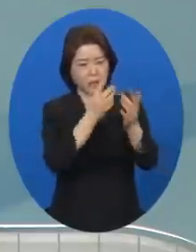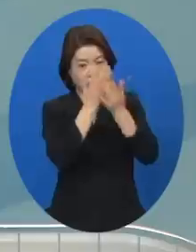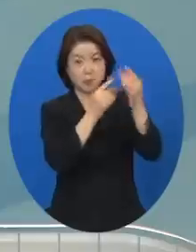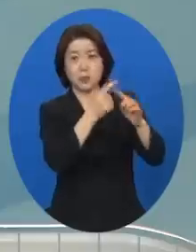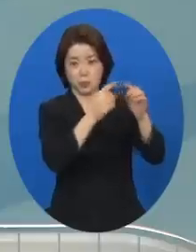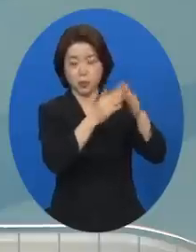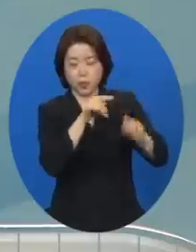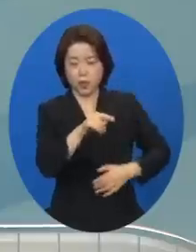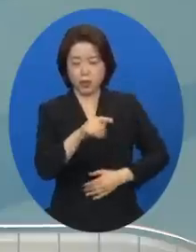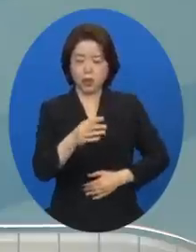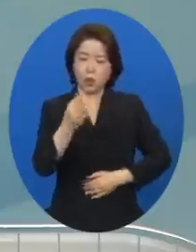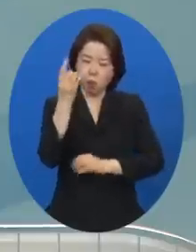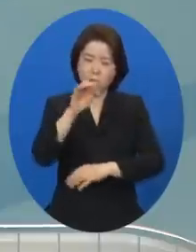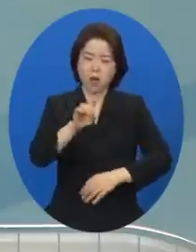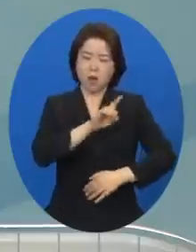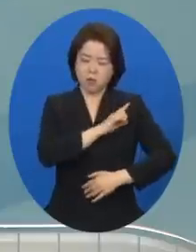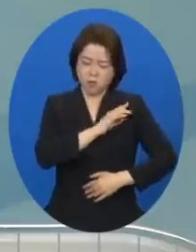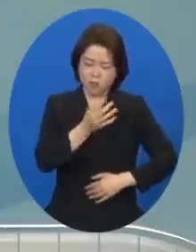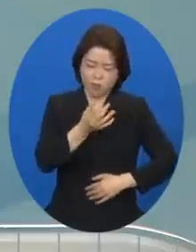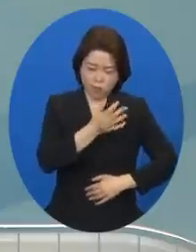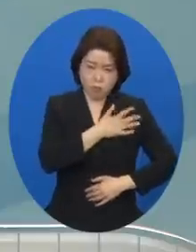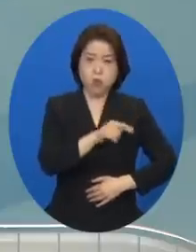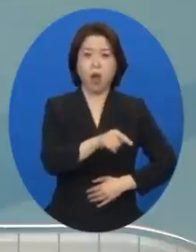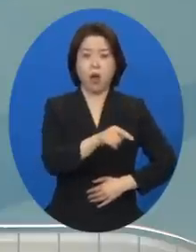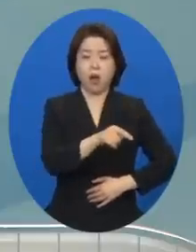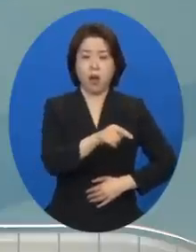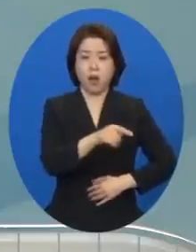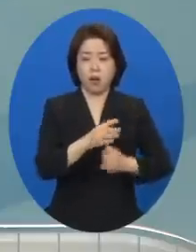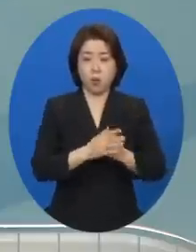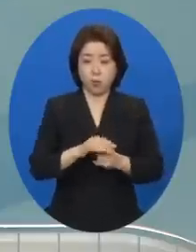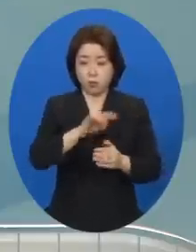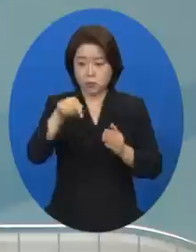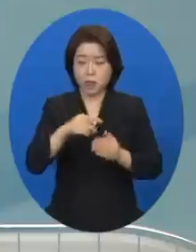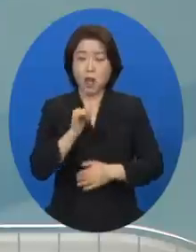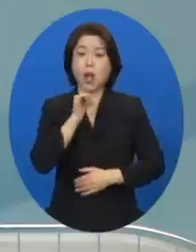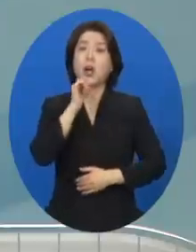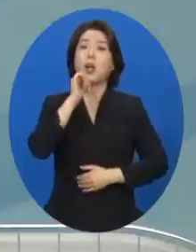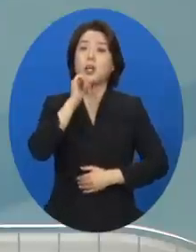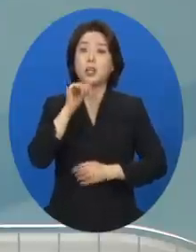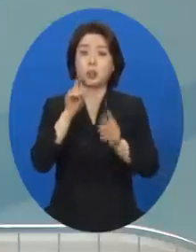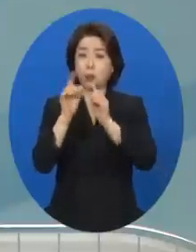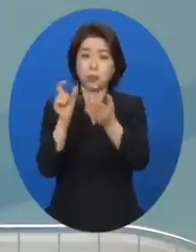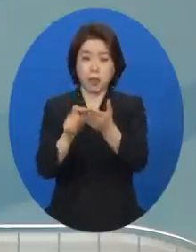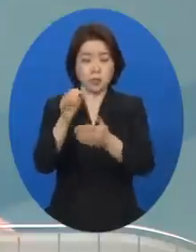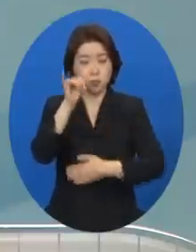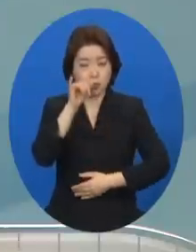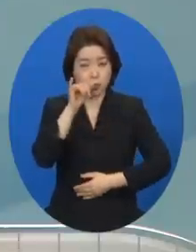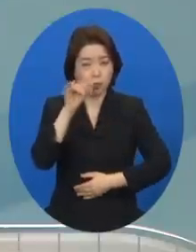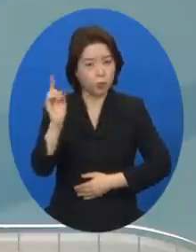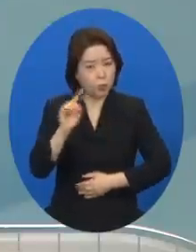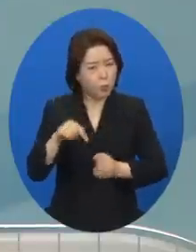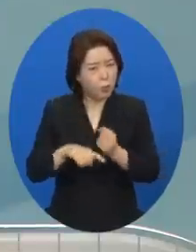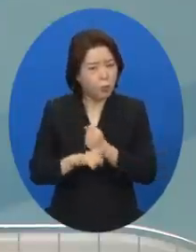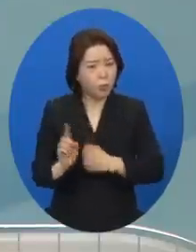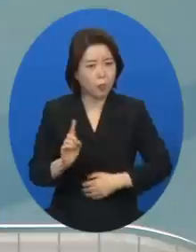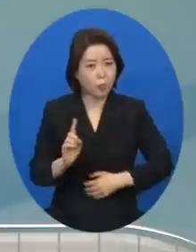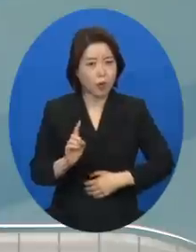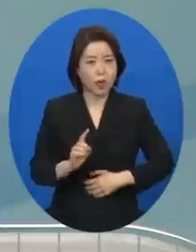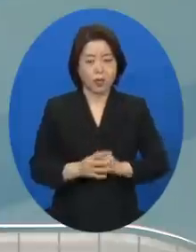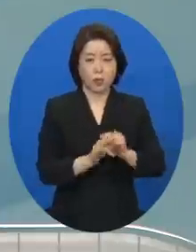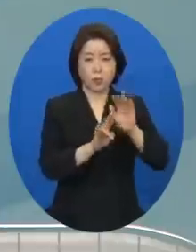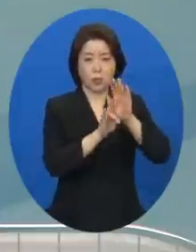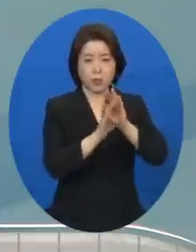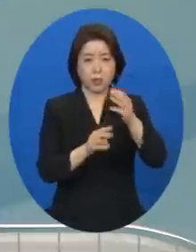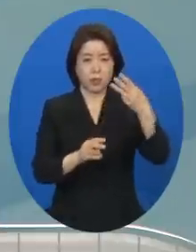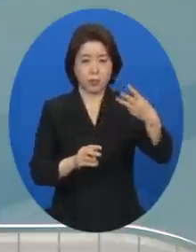도록 그들이 매우 가난하고 공개됐다 고 말씀하고 있습니다 17절에 요한 게송을 3장